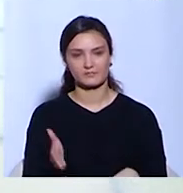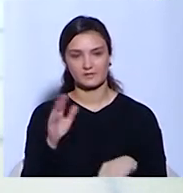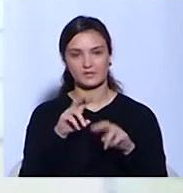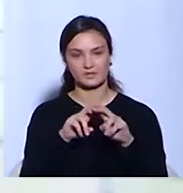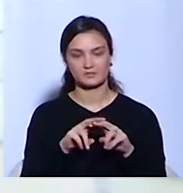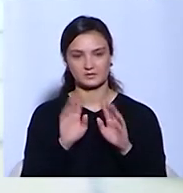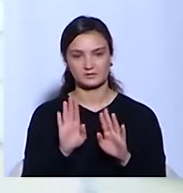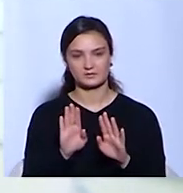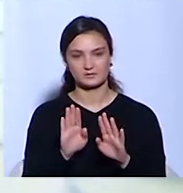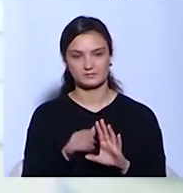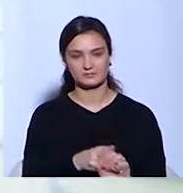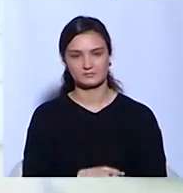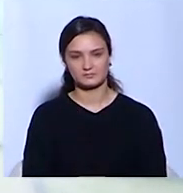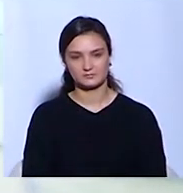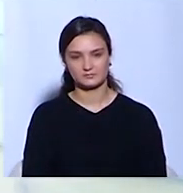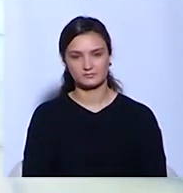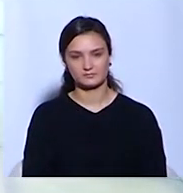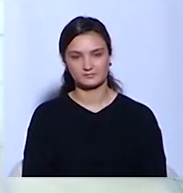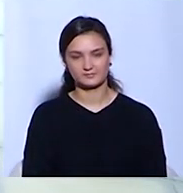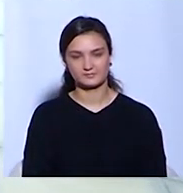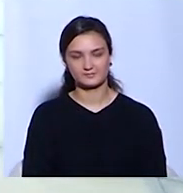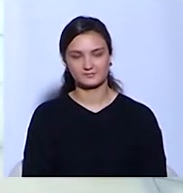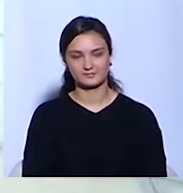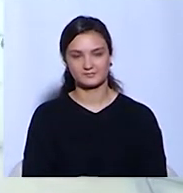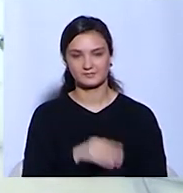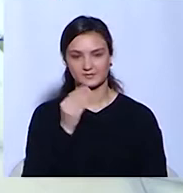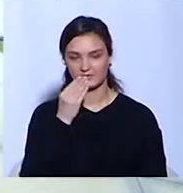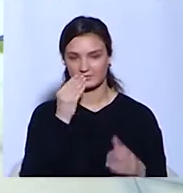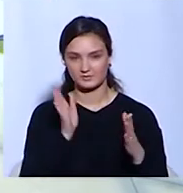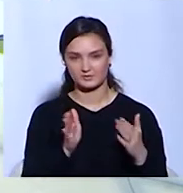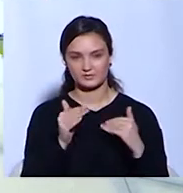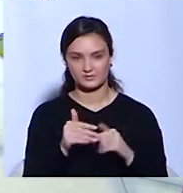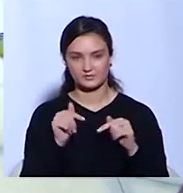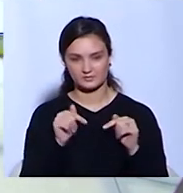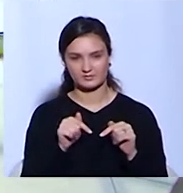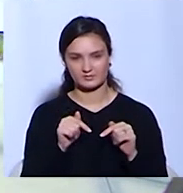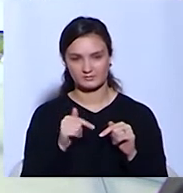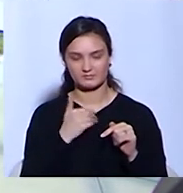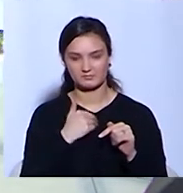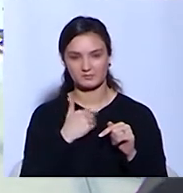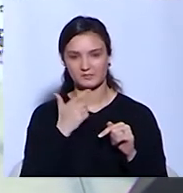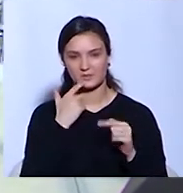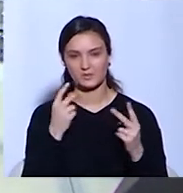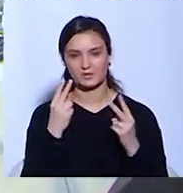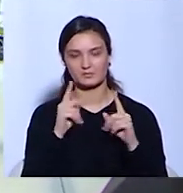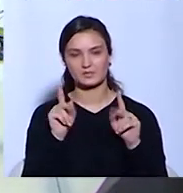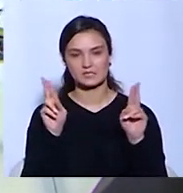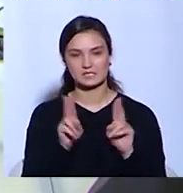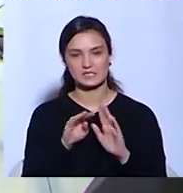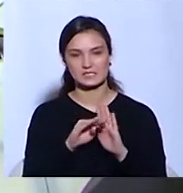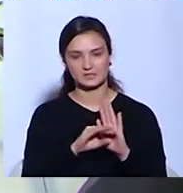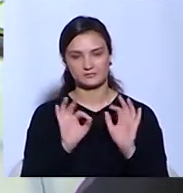გადავინაც ვებ მე კვები ზონაში და შესაბამისად მინდა მაყურებელს რამდენიმე წესი გავახსენო,